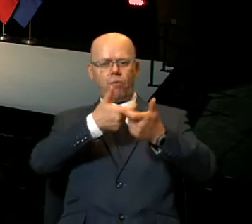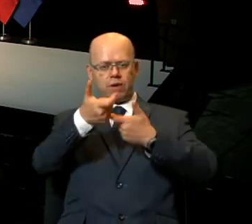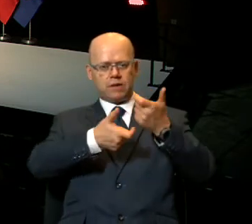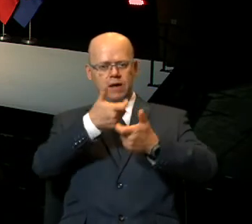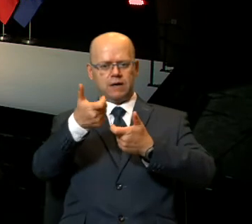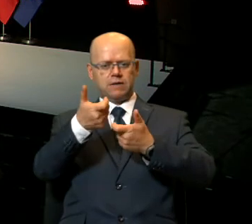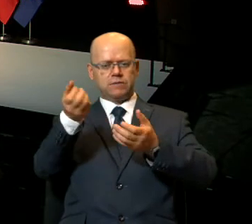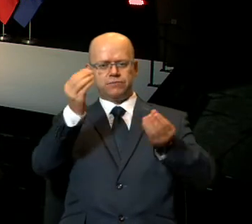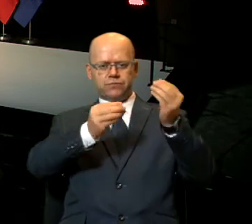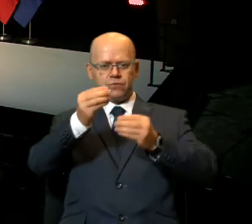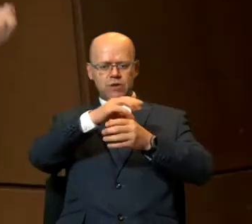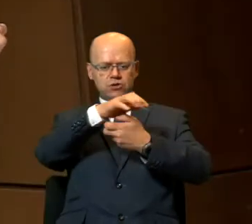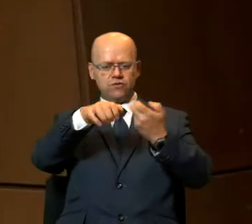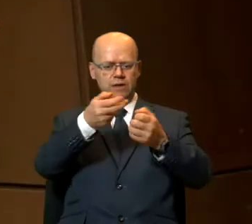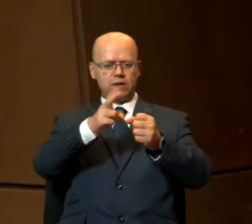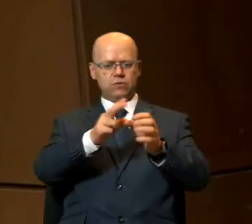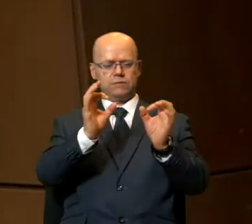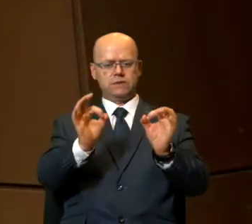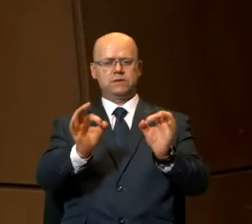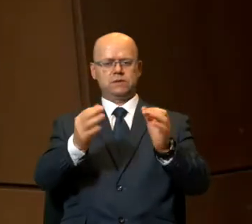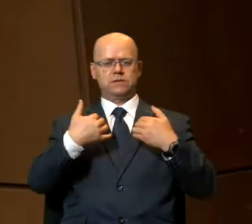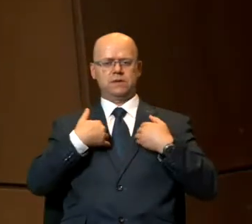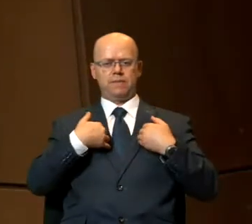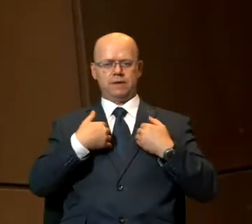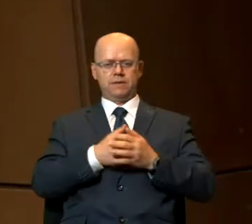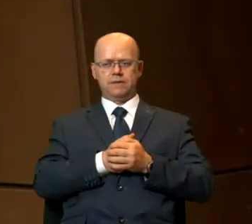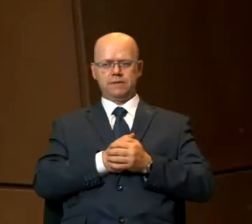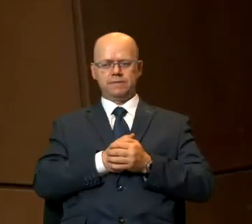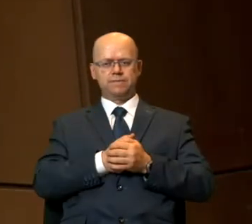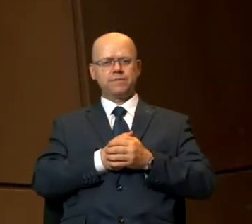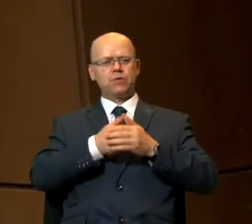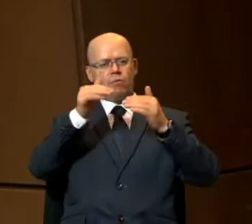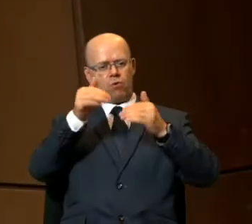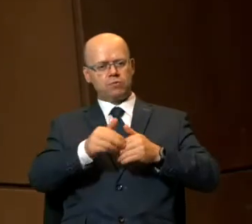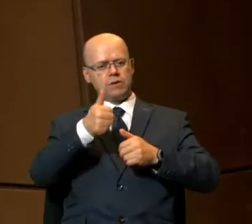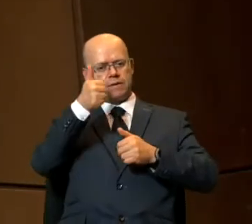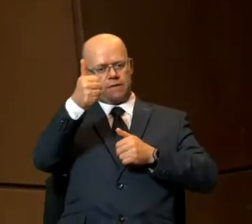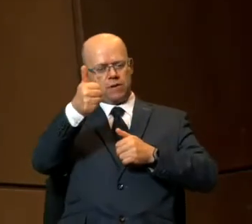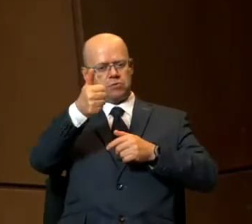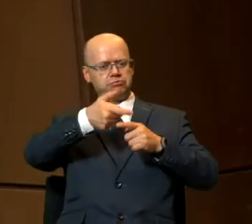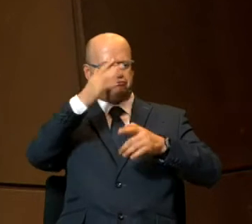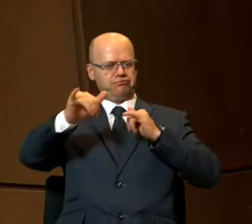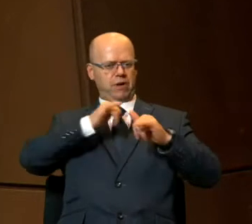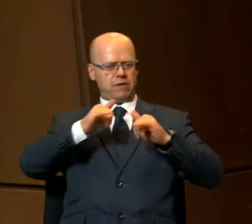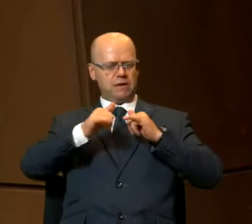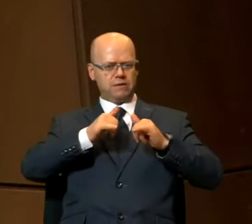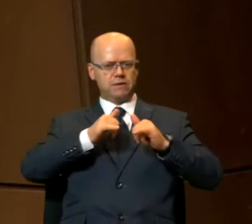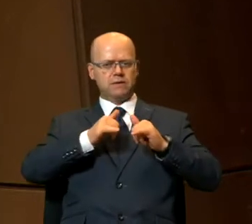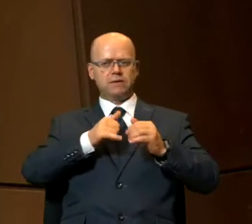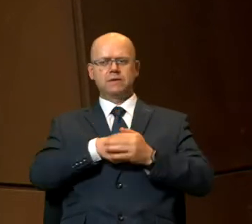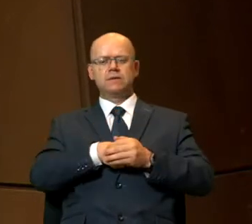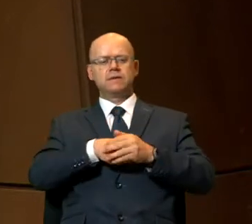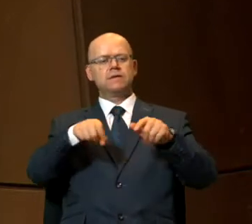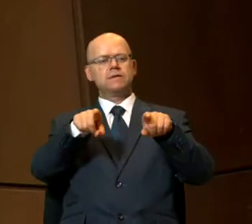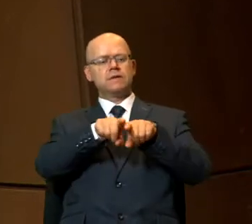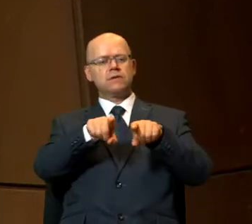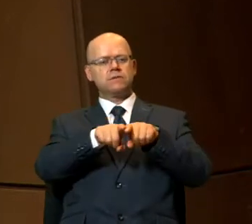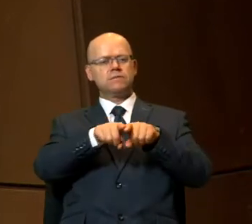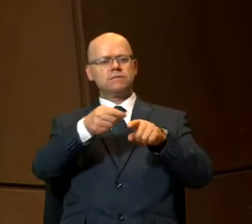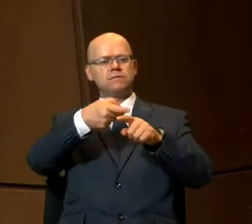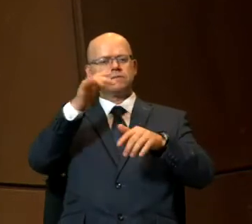tworzenia świata, w którym żyjemy. I taka polityka może być prowadzona przez dyktatora i wtedy dyktatury